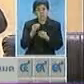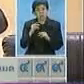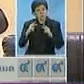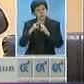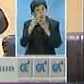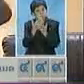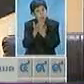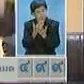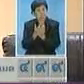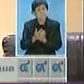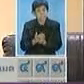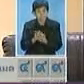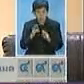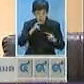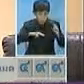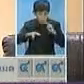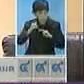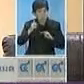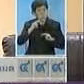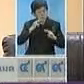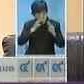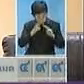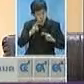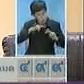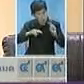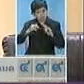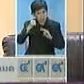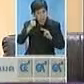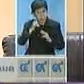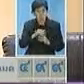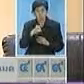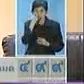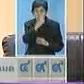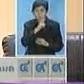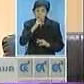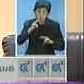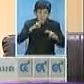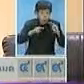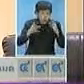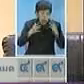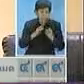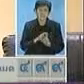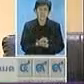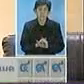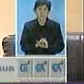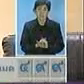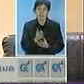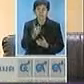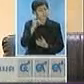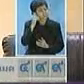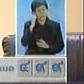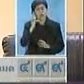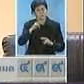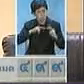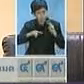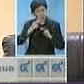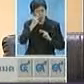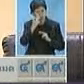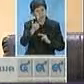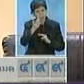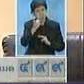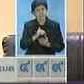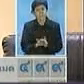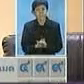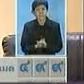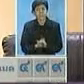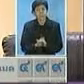คลังและตรวจสอบได้ไหมได้ครับใครที่บอกว่าตรวจสอบไม่ได้ท่านเข้าใจ